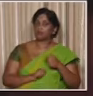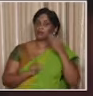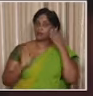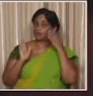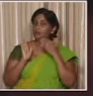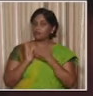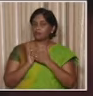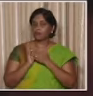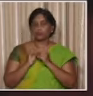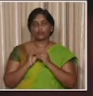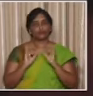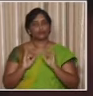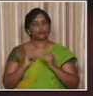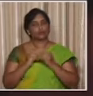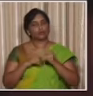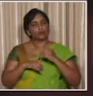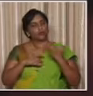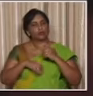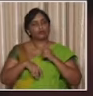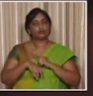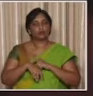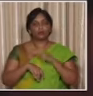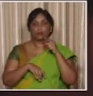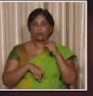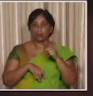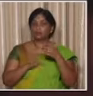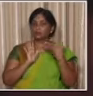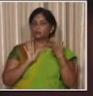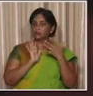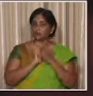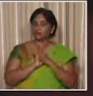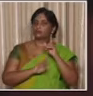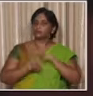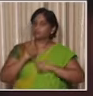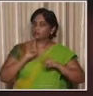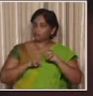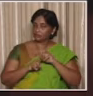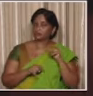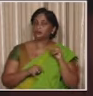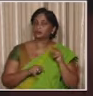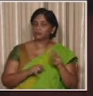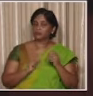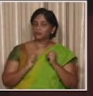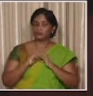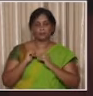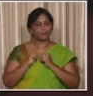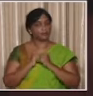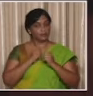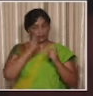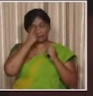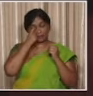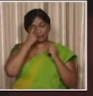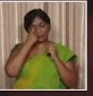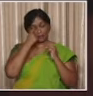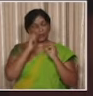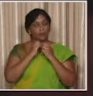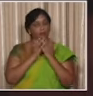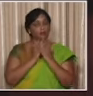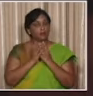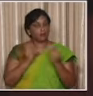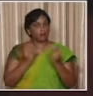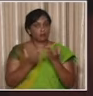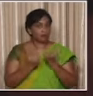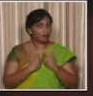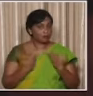වෙනුවෙන් සැදී පැහැදී ඉන්න ඕනෙම වෙලාවක තමුන්නාන්සේලට ඒ ඇත්තේ කතා කරගෙන ඒ කටයුත්ත කරන්න, විසඳුම් ලබා ගන්න බැරි